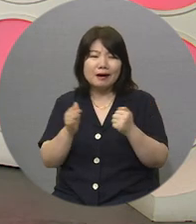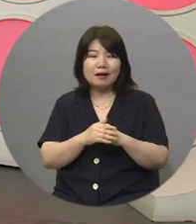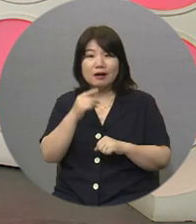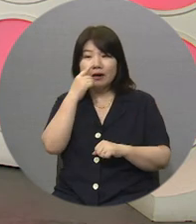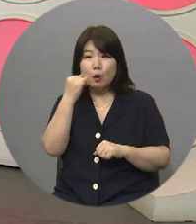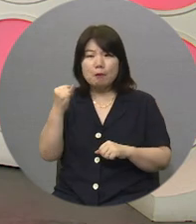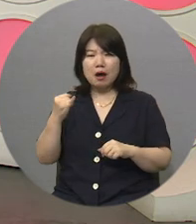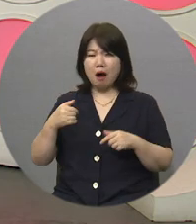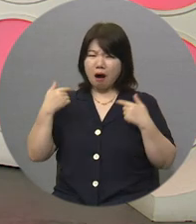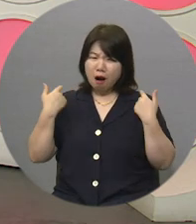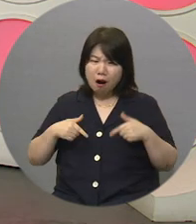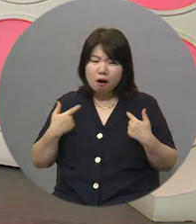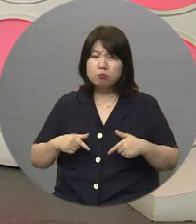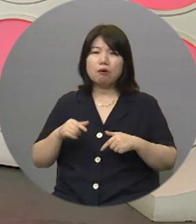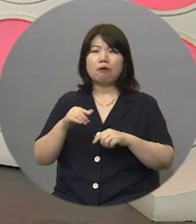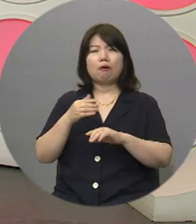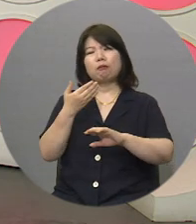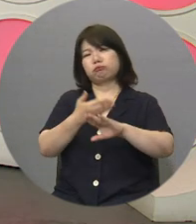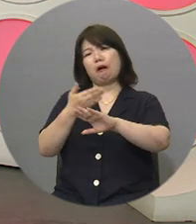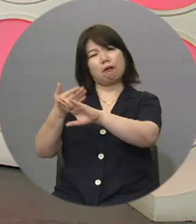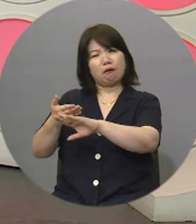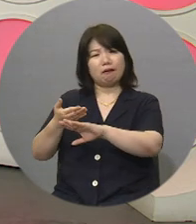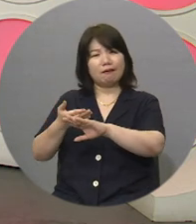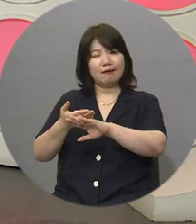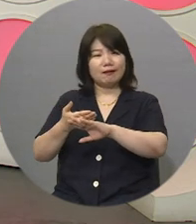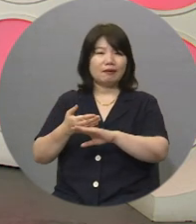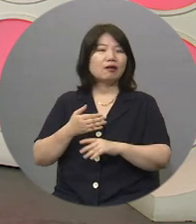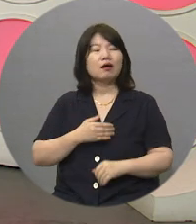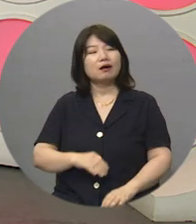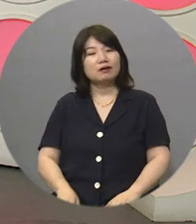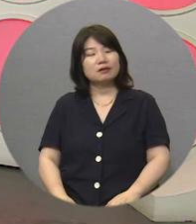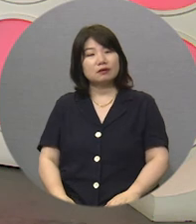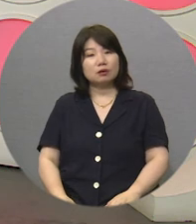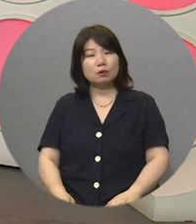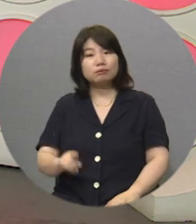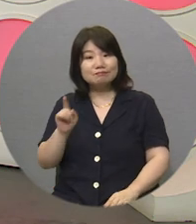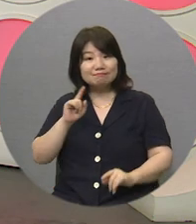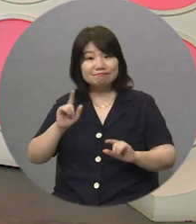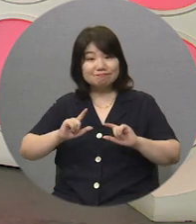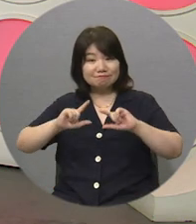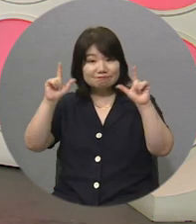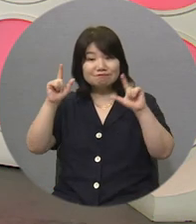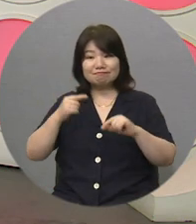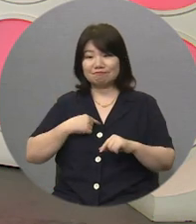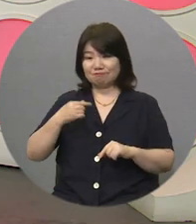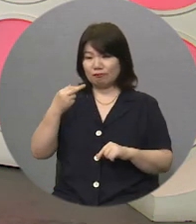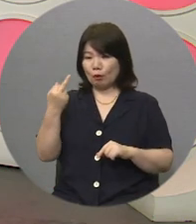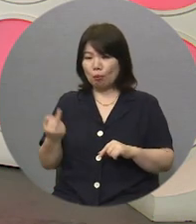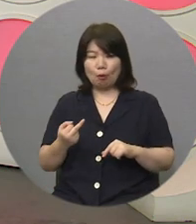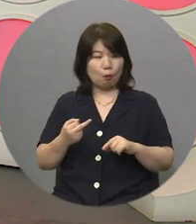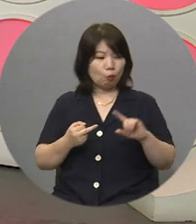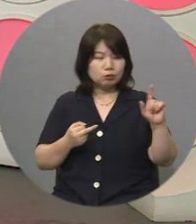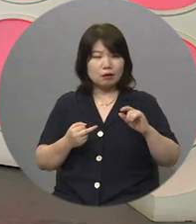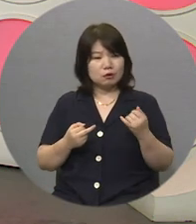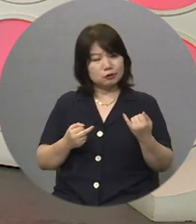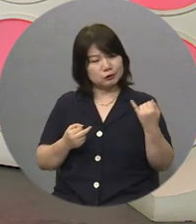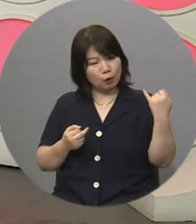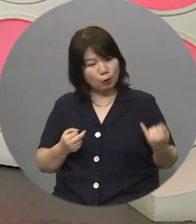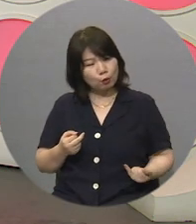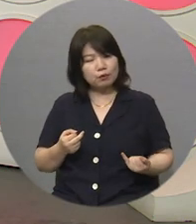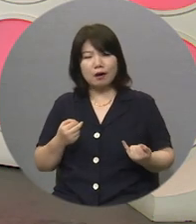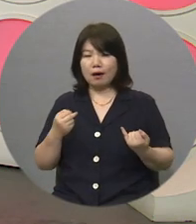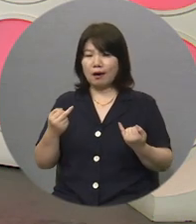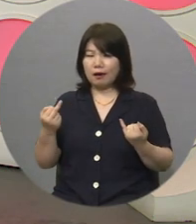엄마의 양말은 늘 짝짝이었던 것 같습니다. 하루는 남동생과 내 양말을, 어느 날